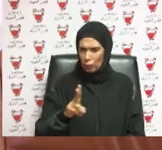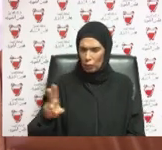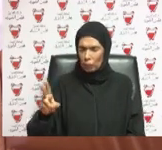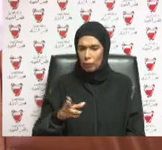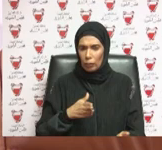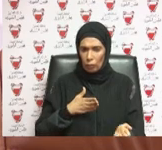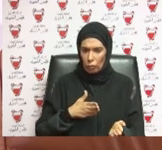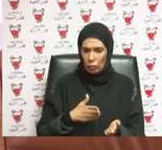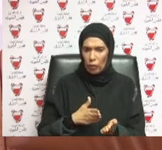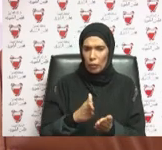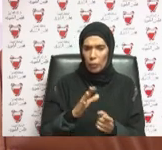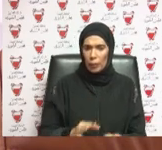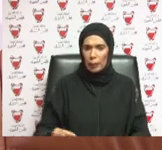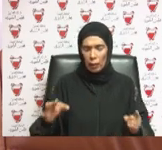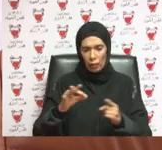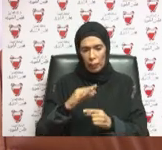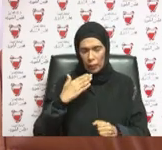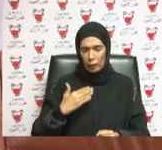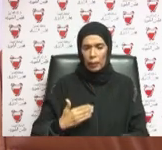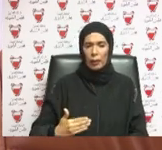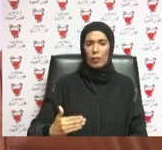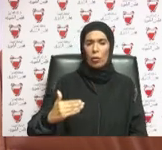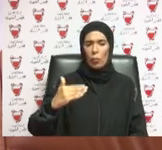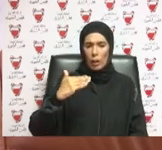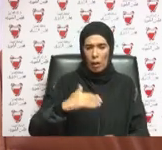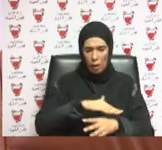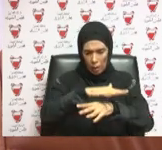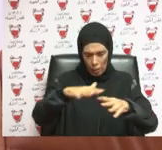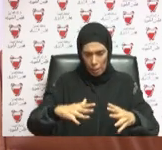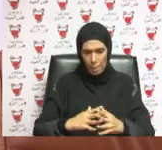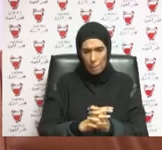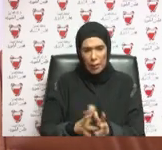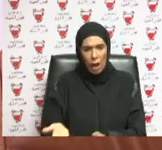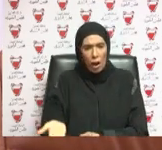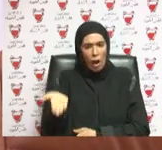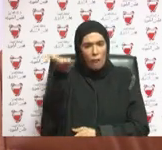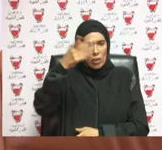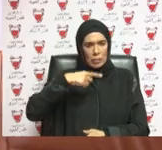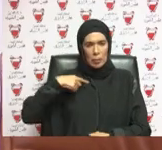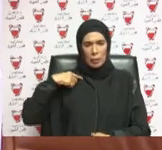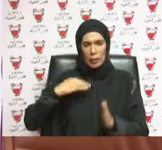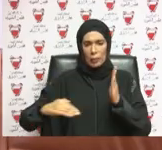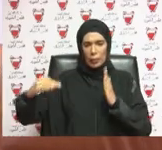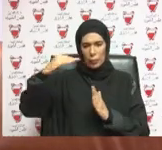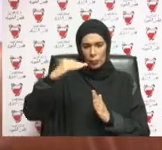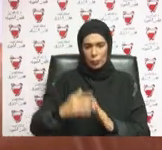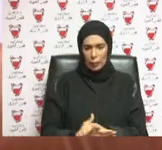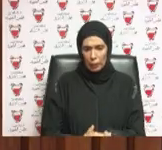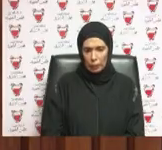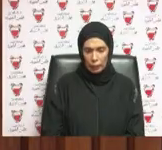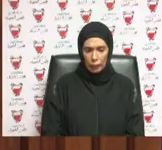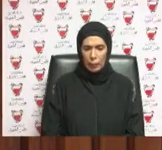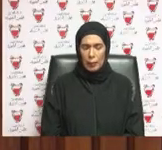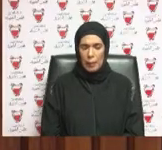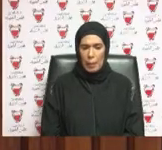مسيرتنا، ولكن كان الهدف دائما ودوما التلاحم ورفع اسم البحرين عاليا. شكرا معالي الرئيس.